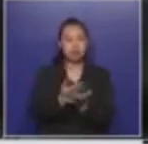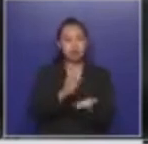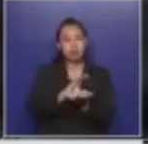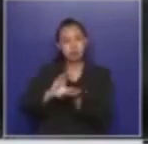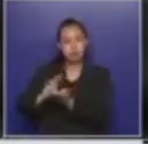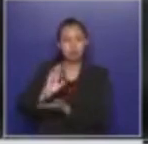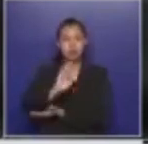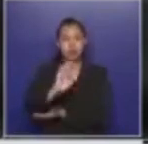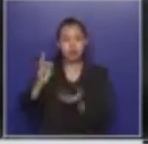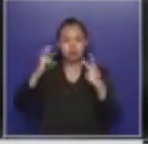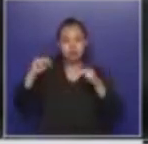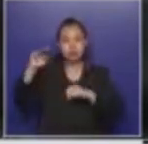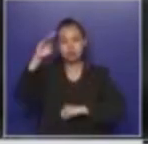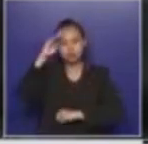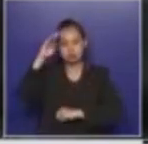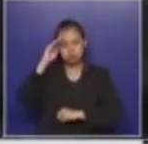ถ้าท่านฯพณฯพลเอกประยุทธ์จันทร์โอชาตั้งแต่ท่านที่เป็นนายกมาจากการยึดอำนาจตอนหลังนี่ท่านบอกว่าท่านเป็นนายกมาจากการเลือกตั้งประชาธิปไตยก็สุดแล้วแต่แต่ประเทศไทยวันนี้นะครับ